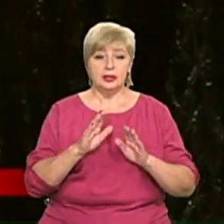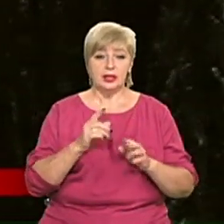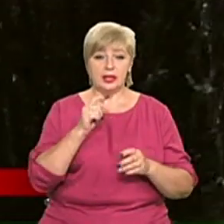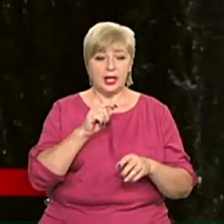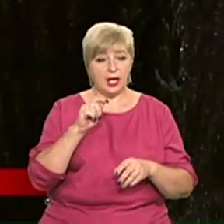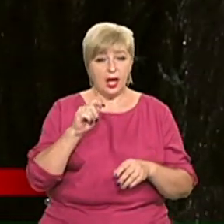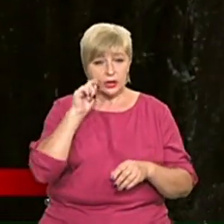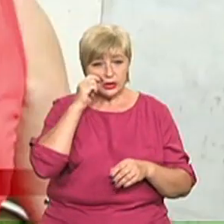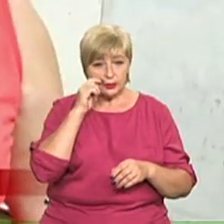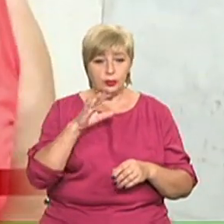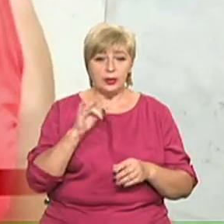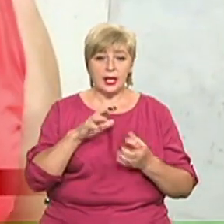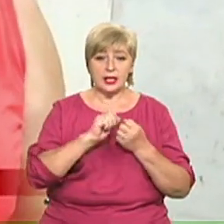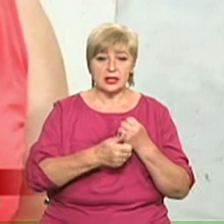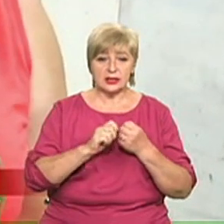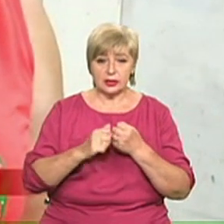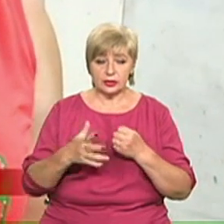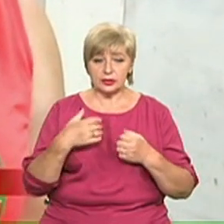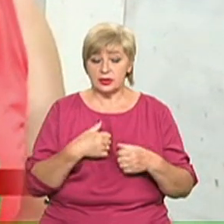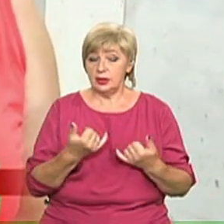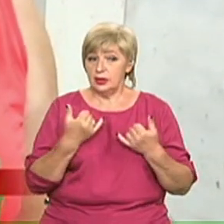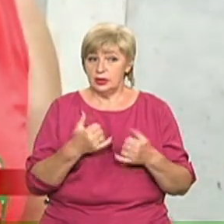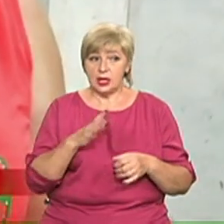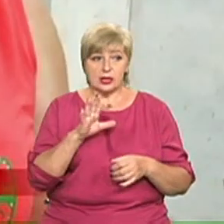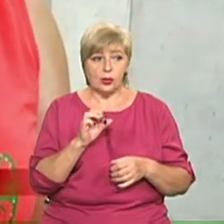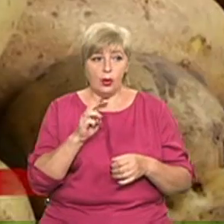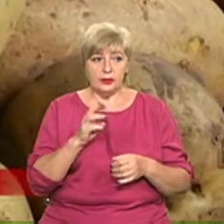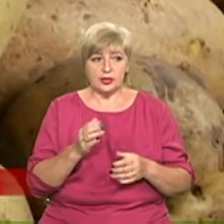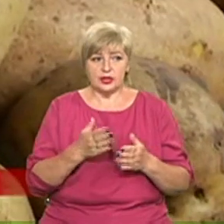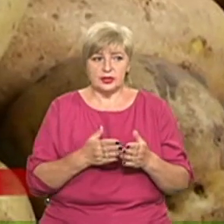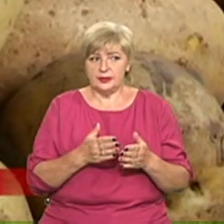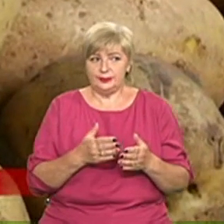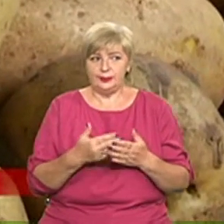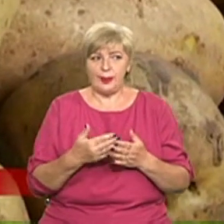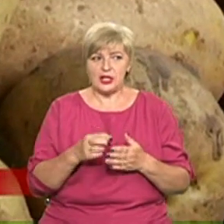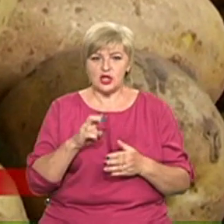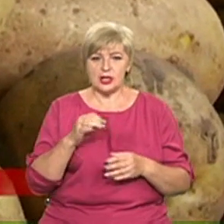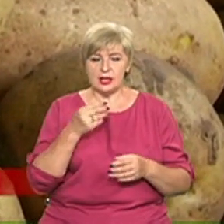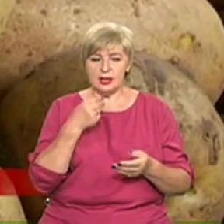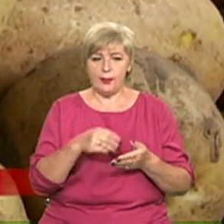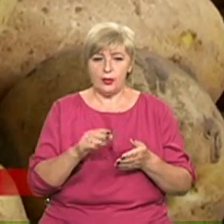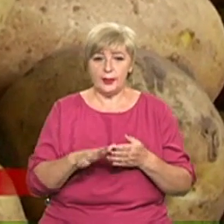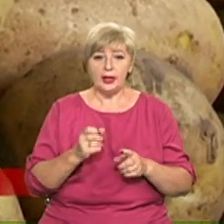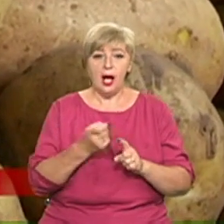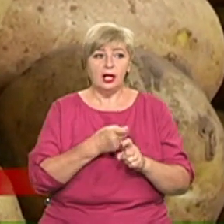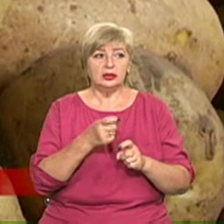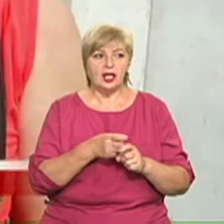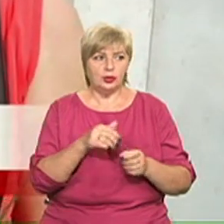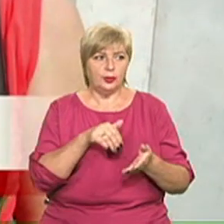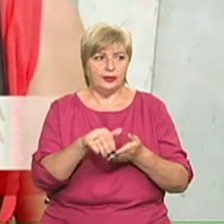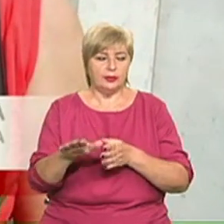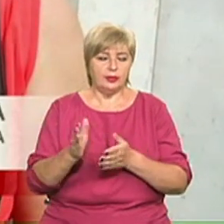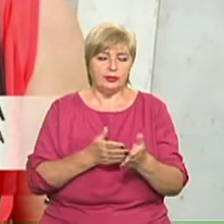цитрусові. Жінка каже, з нинішніми цінами овочі на салат майже не купує. А ось від картоплі й зовсім довелося